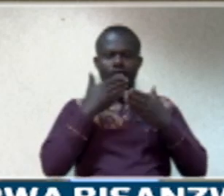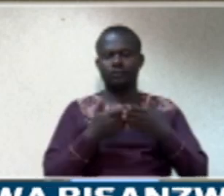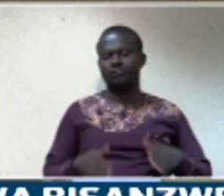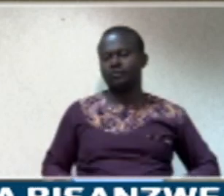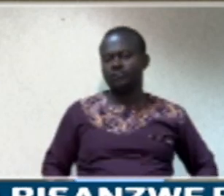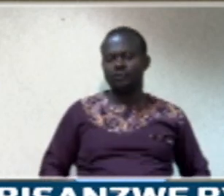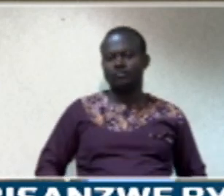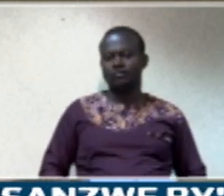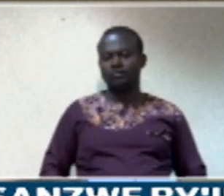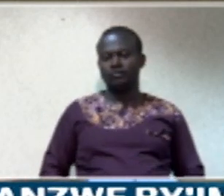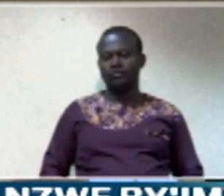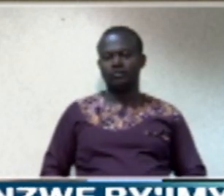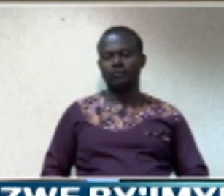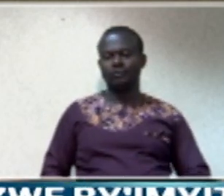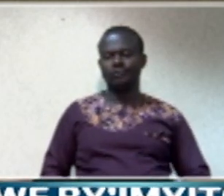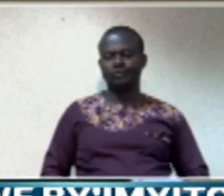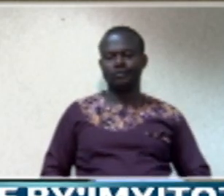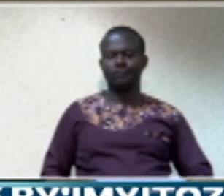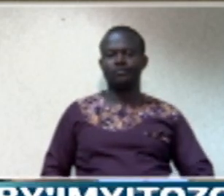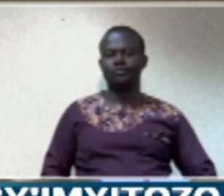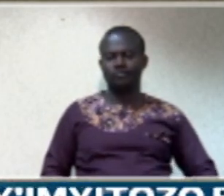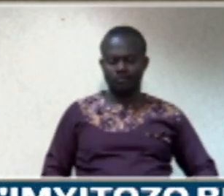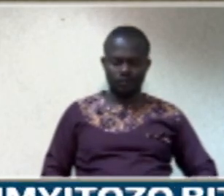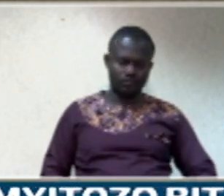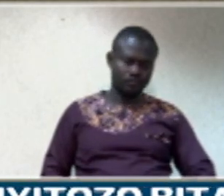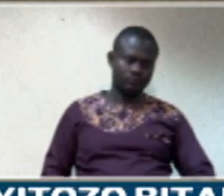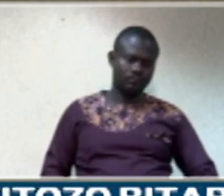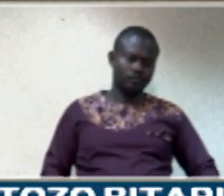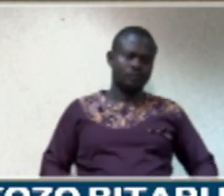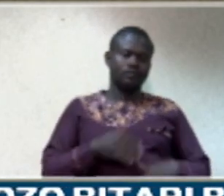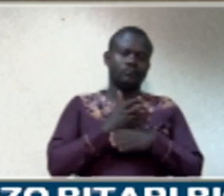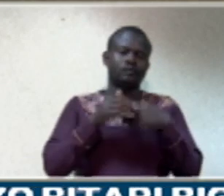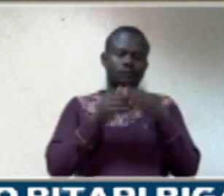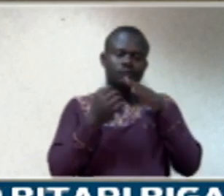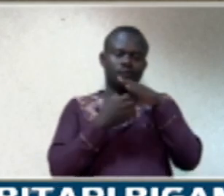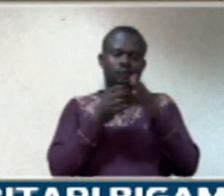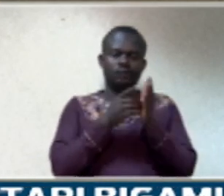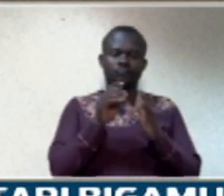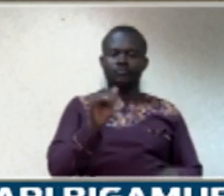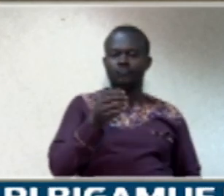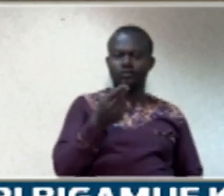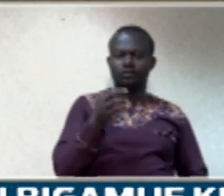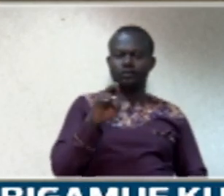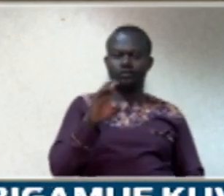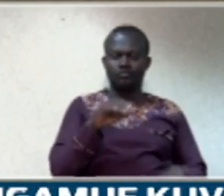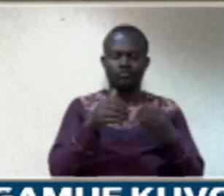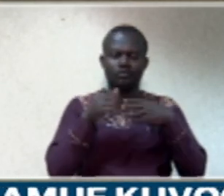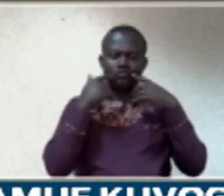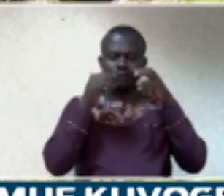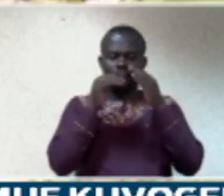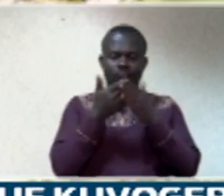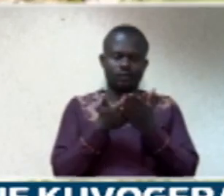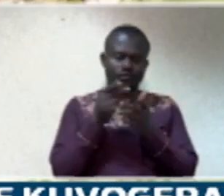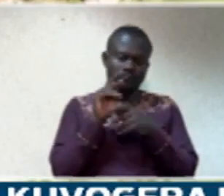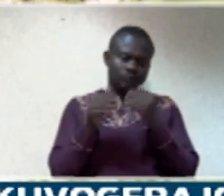will help us to generate our own personal wealth Minisitiri w'ibidukikije Dr. Jean d'Arc Mujawamariya asaba buri